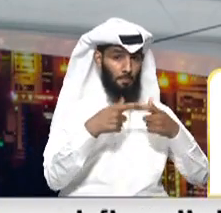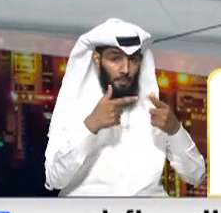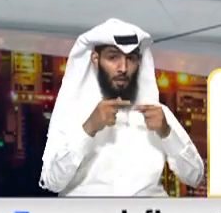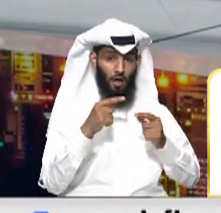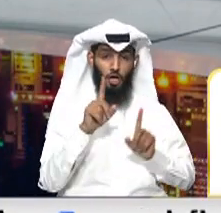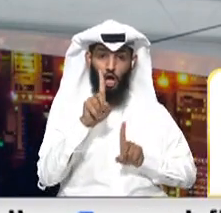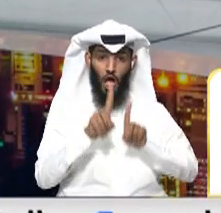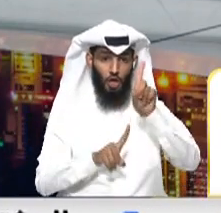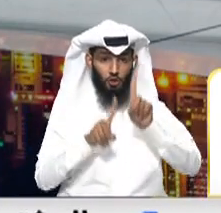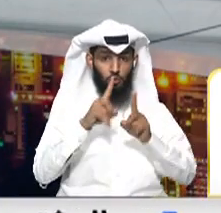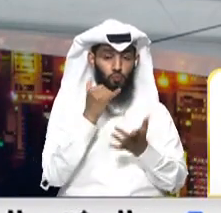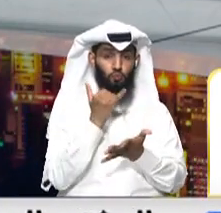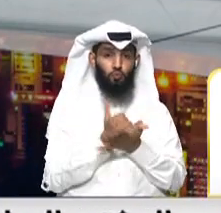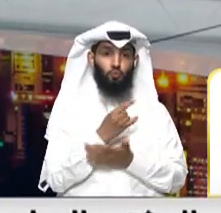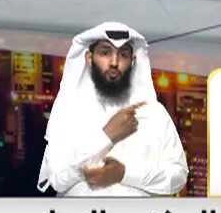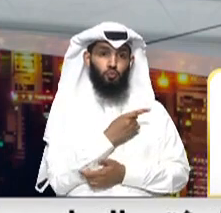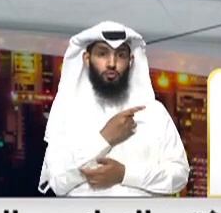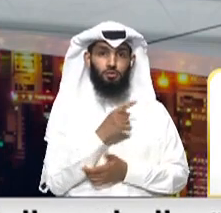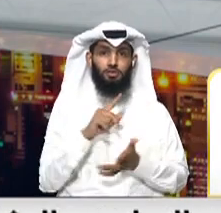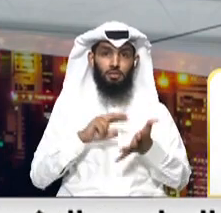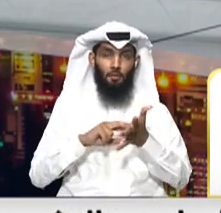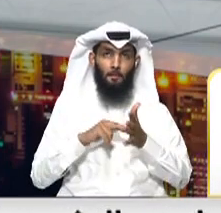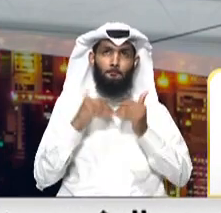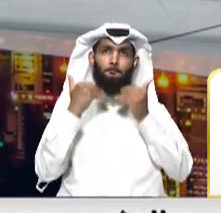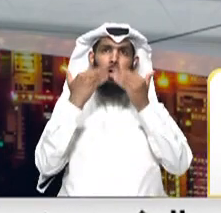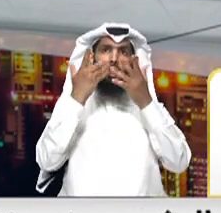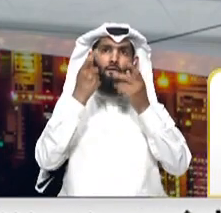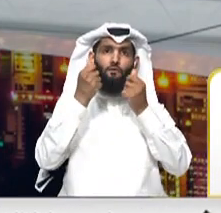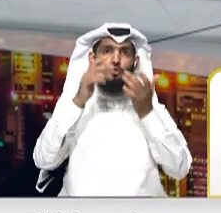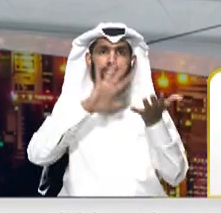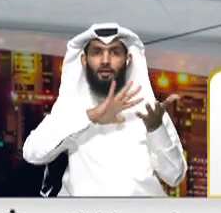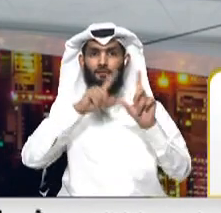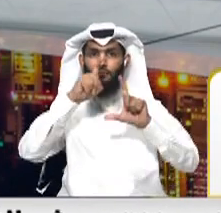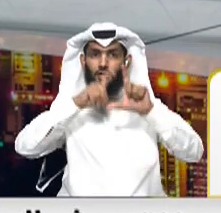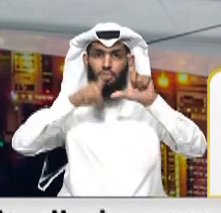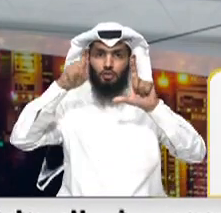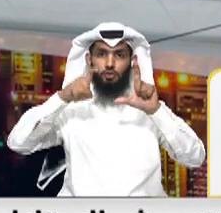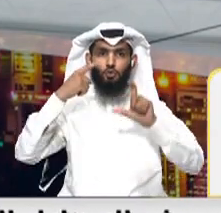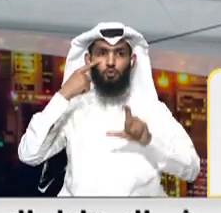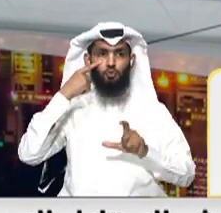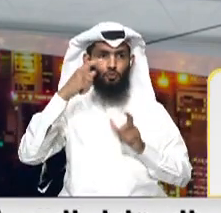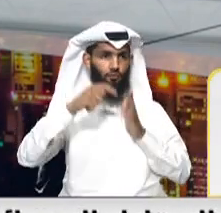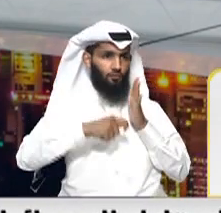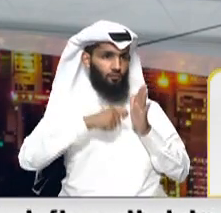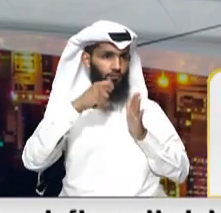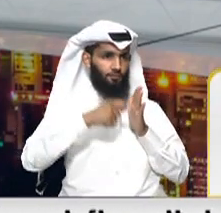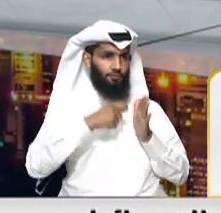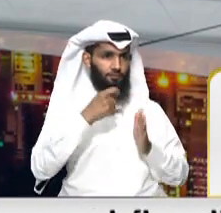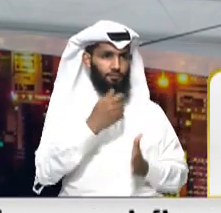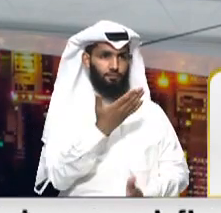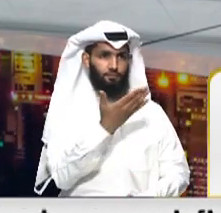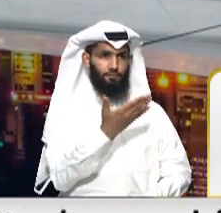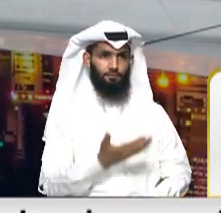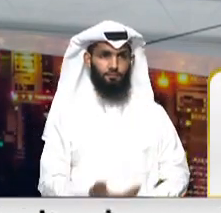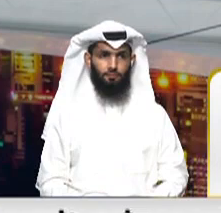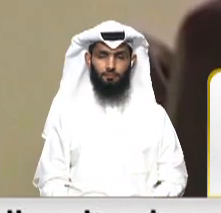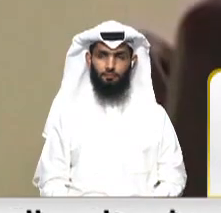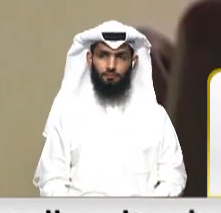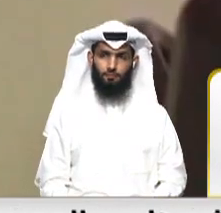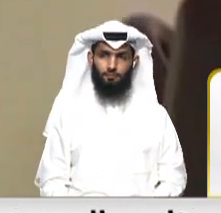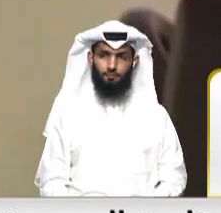انعكاس مباشر على سوق العملات الأجنبية. المزيد من التفاصيل مع تقرير الزميل فيصل الجاسم.